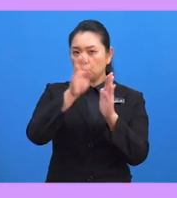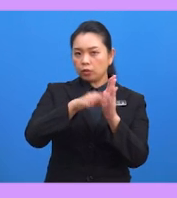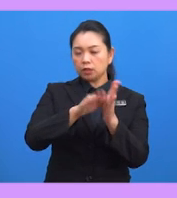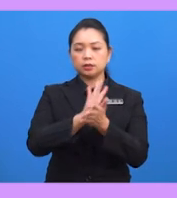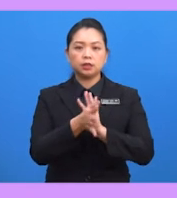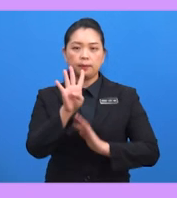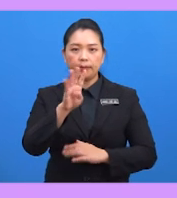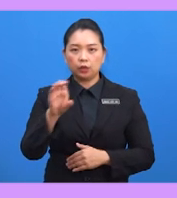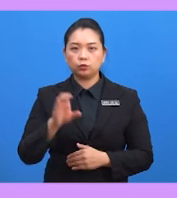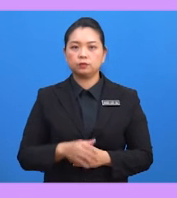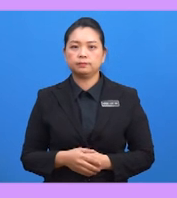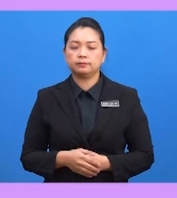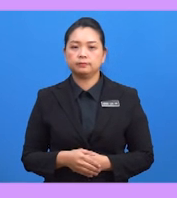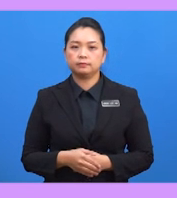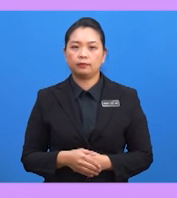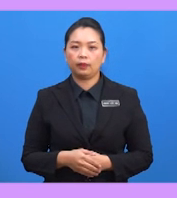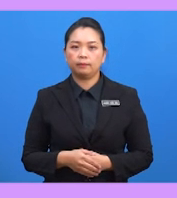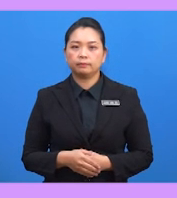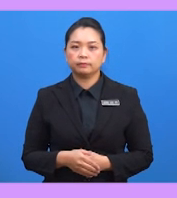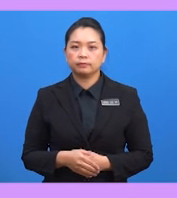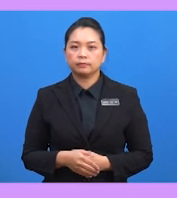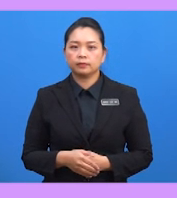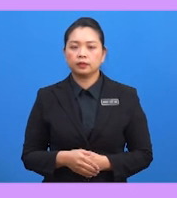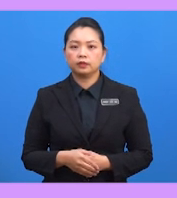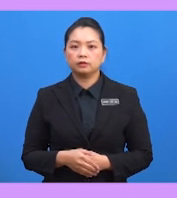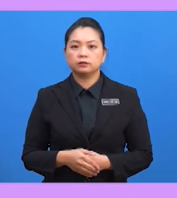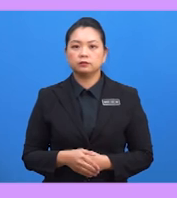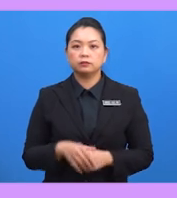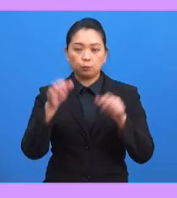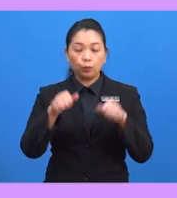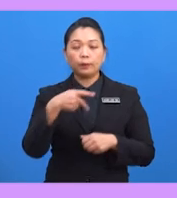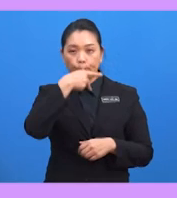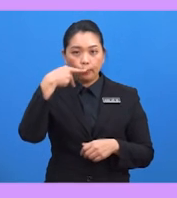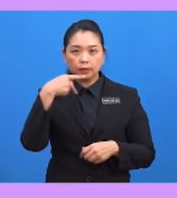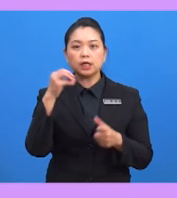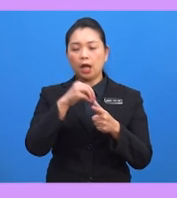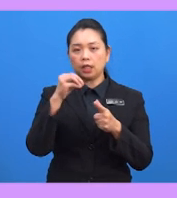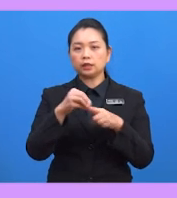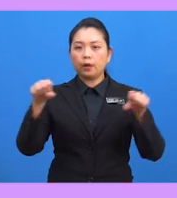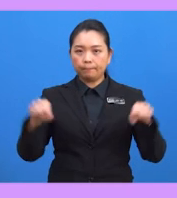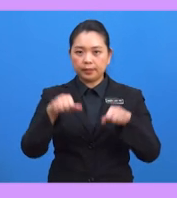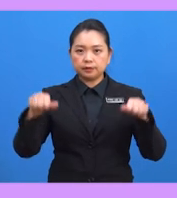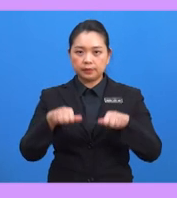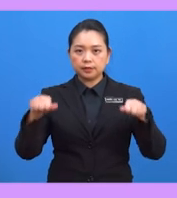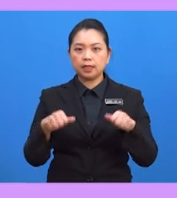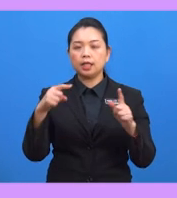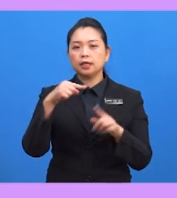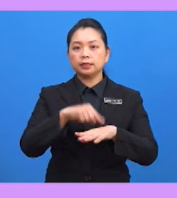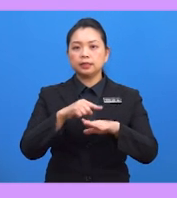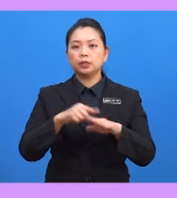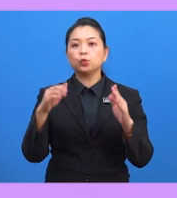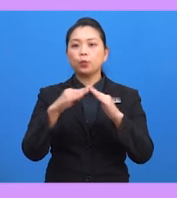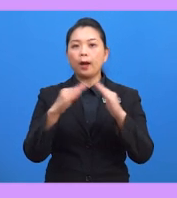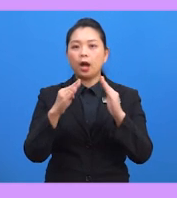kepada RM400. Encik Ahmad boleh berpuasa atau masak di rumah bagi mengurangkan